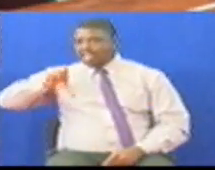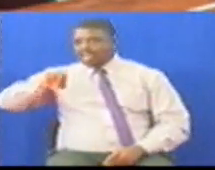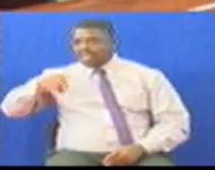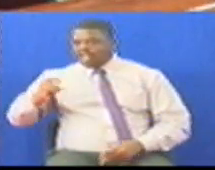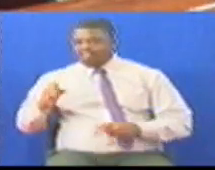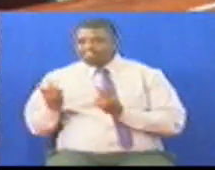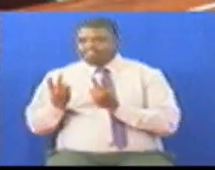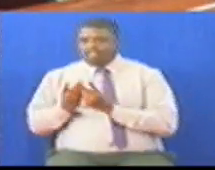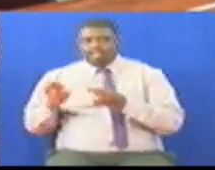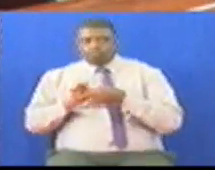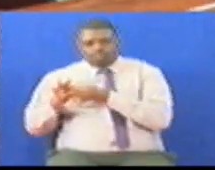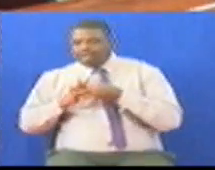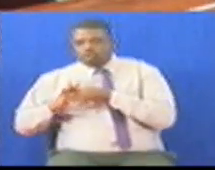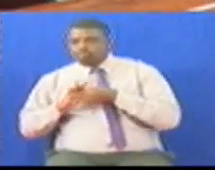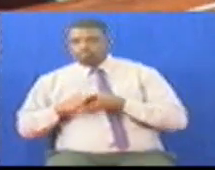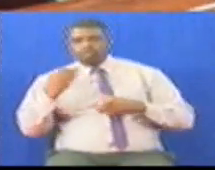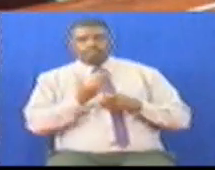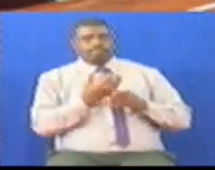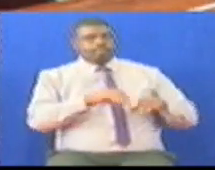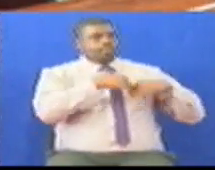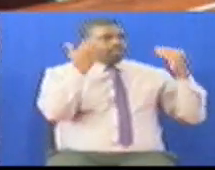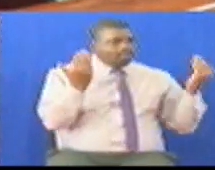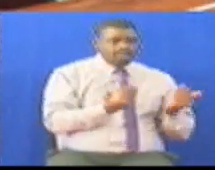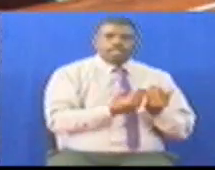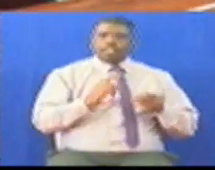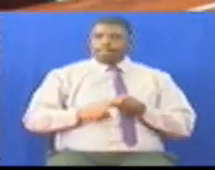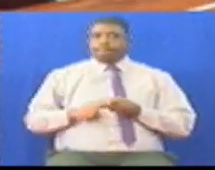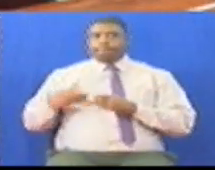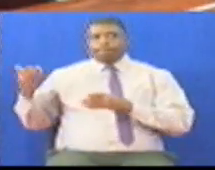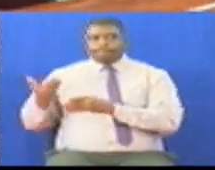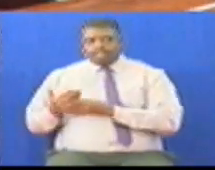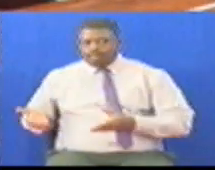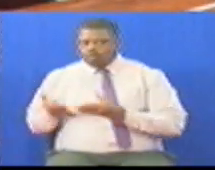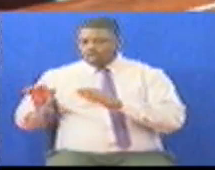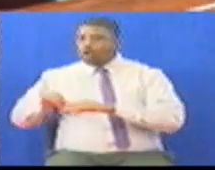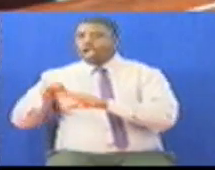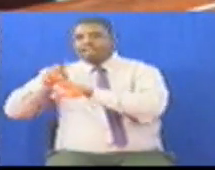Benki ya Dunia, Benki ya Maendeleo ya Afrika, African Development Bank,